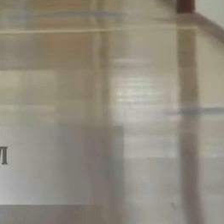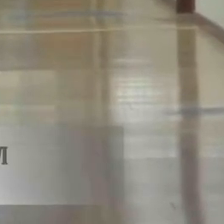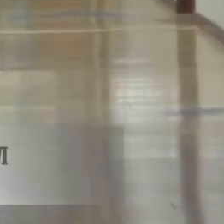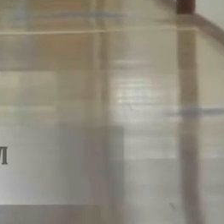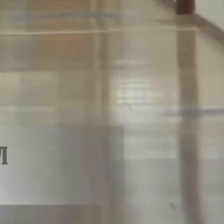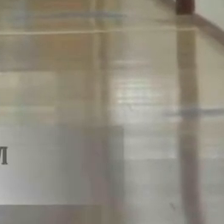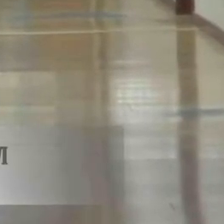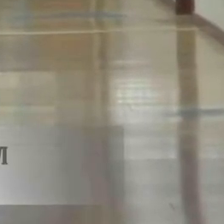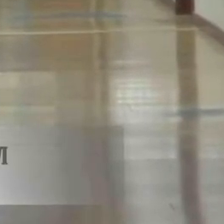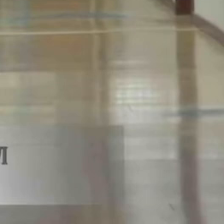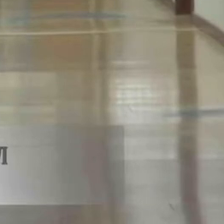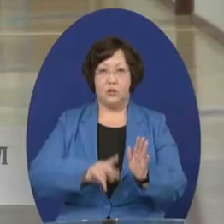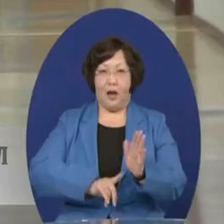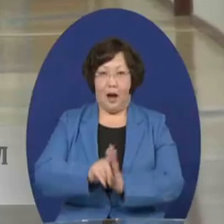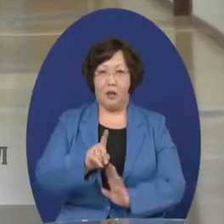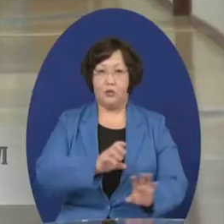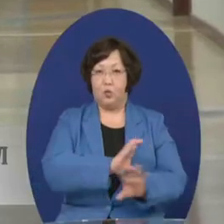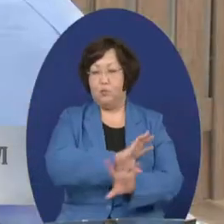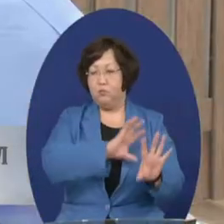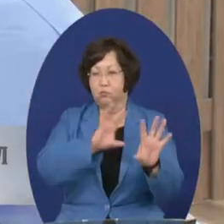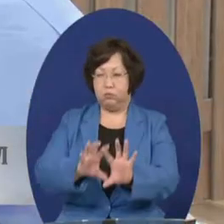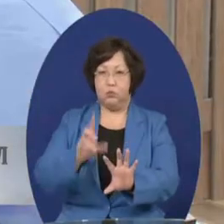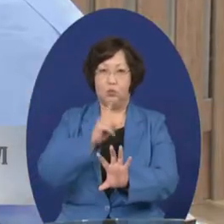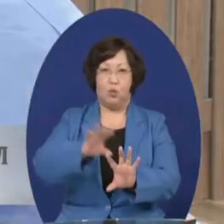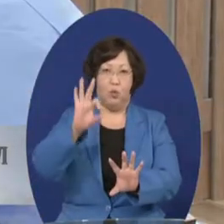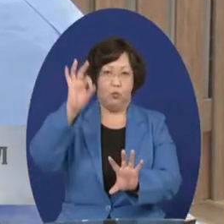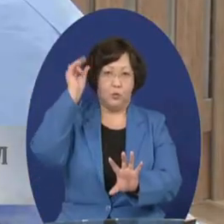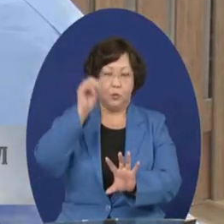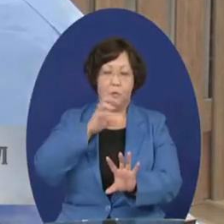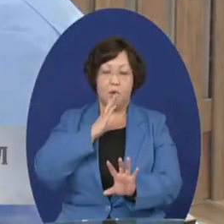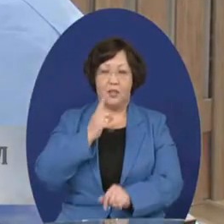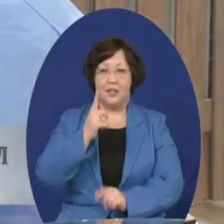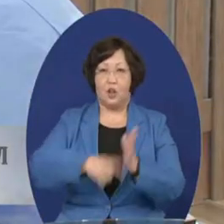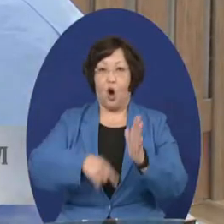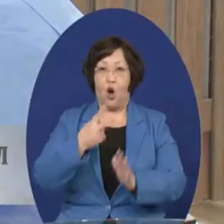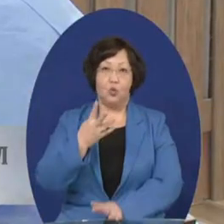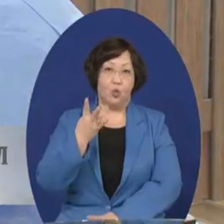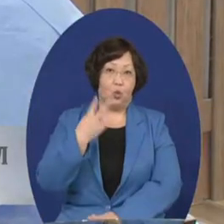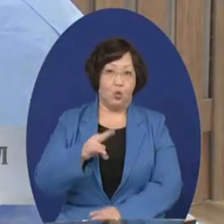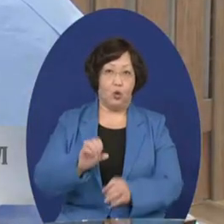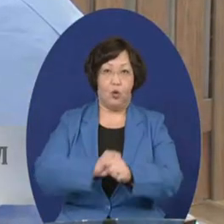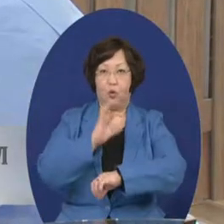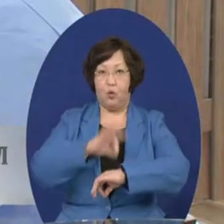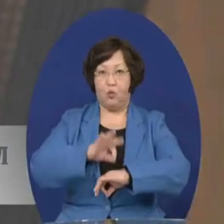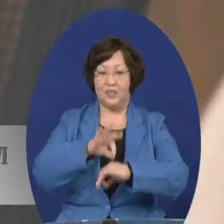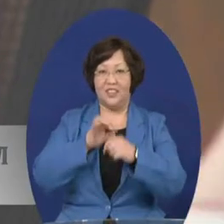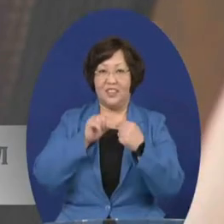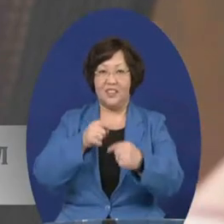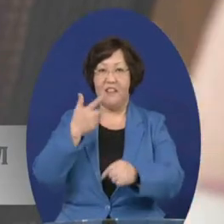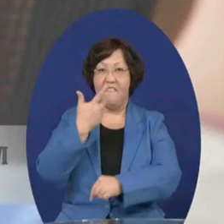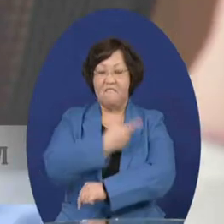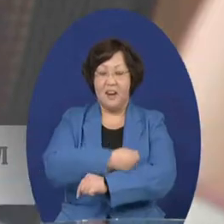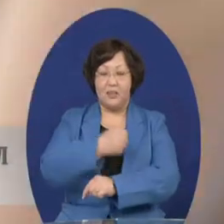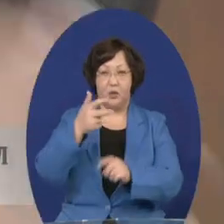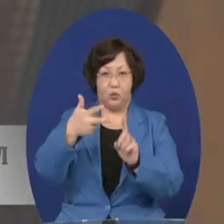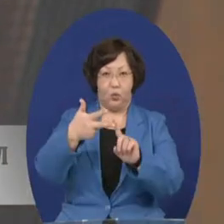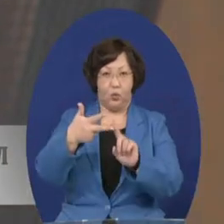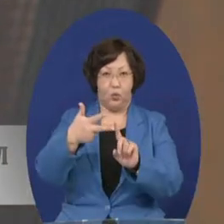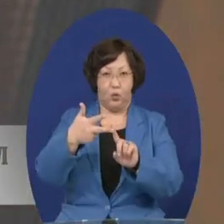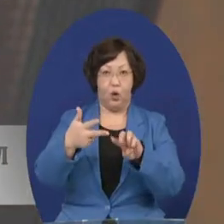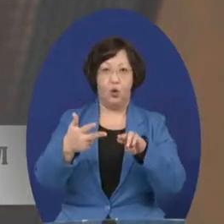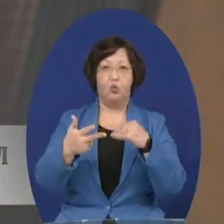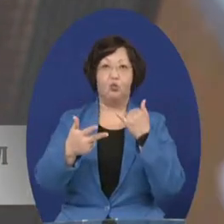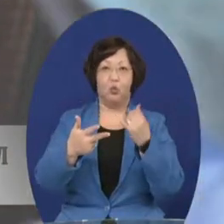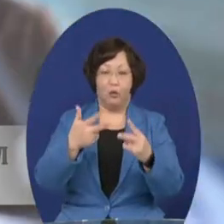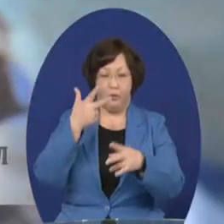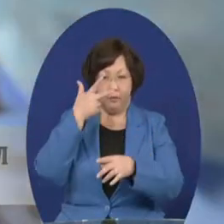сарын 28-наас танхимаар хичээллүүлж эхэлнэ. 1-р сарын 24-ний байдлаар коронавирус халдвар эсрэг вакцины 3-р тунд